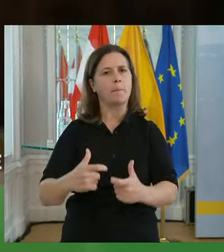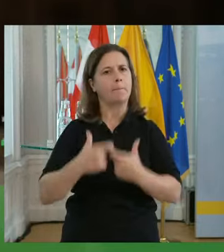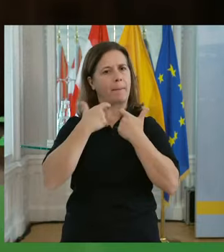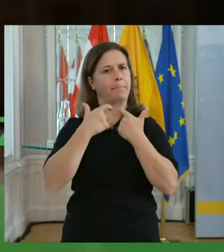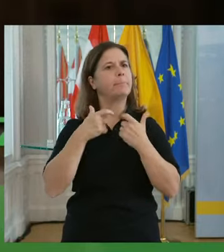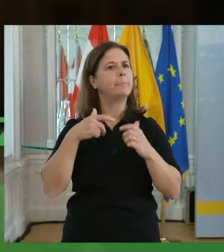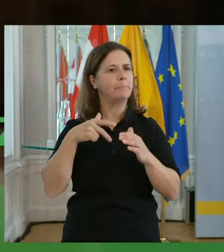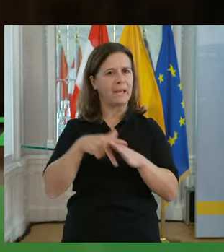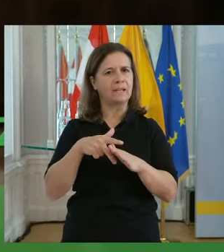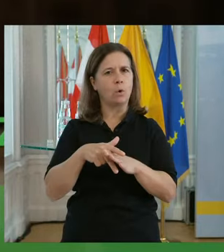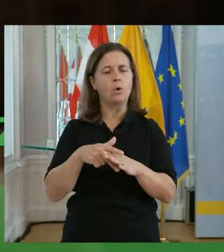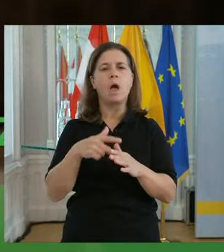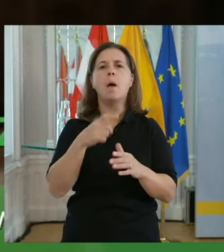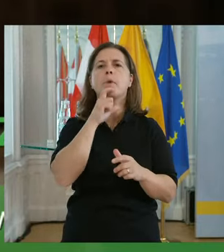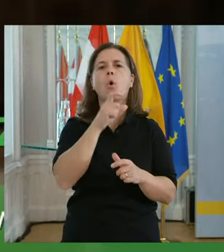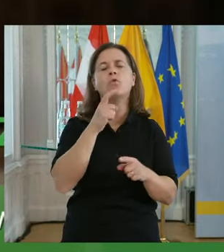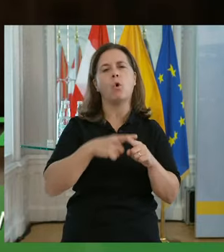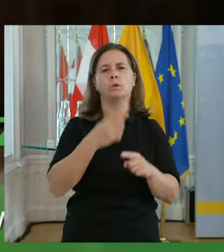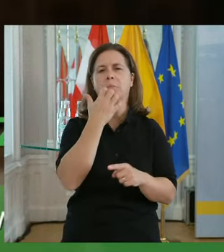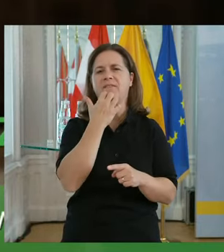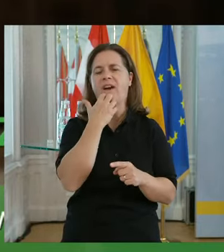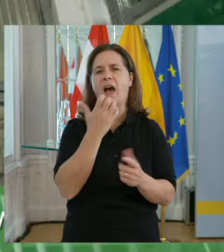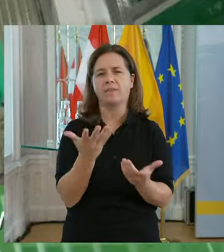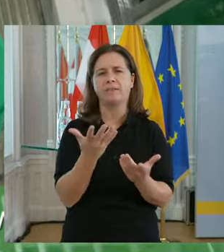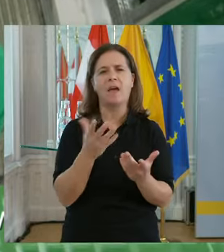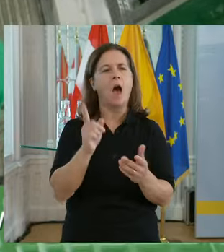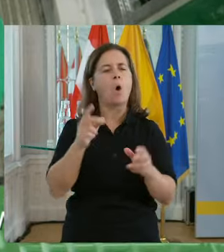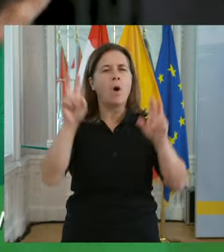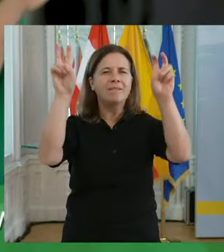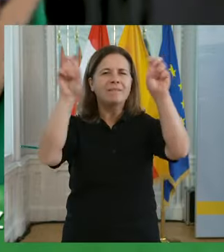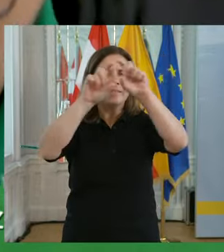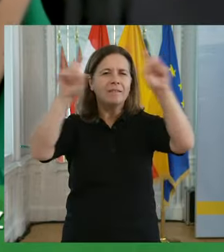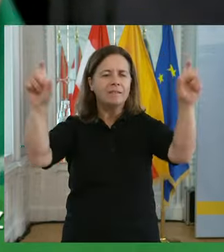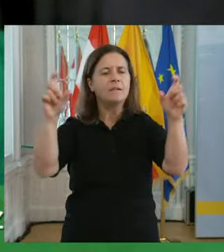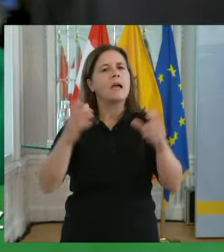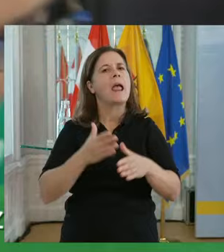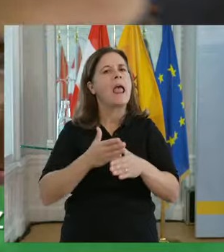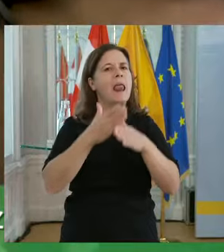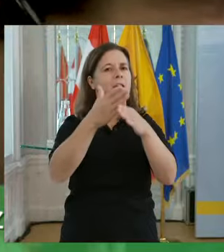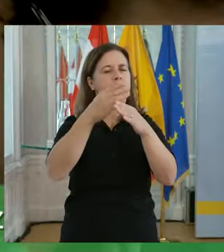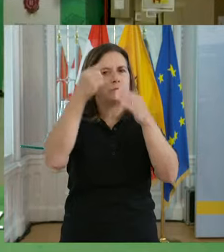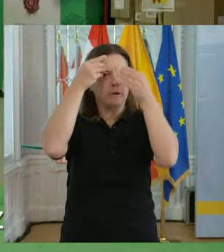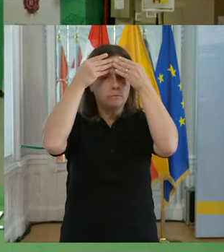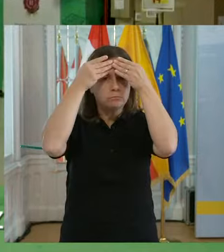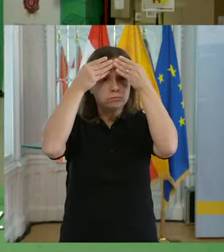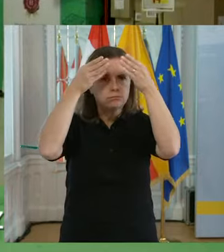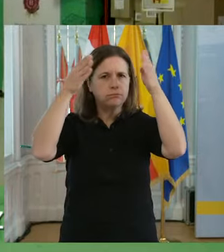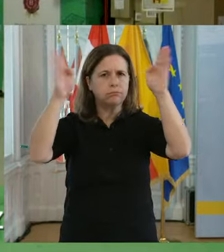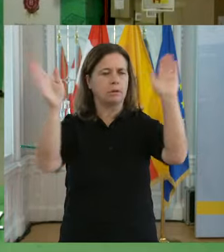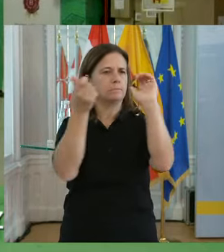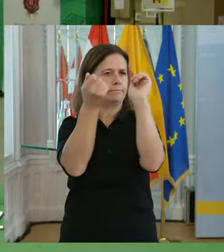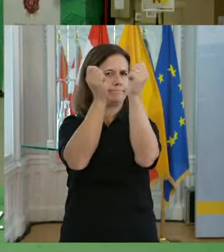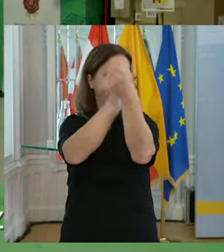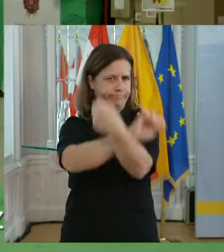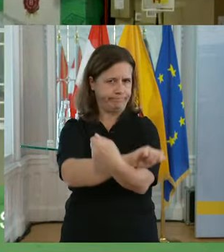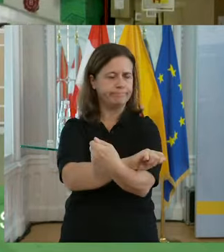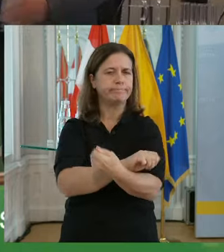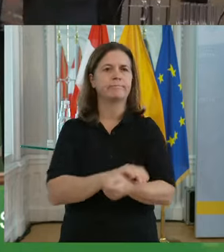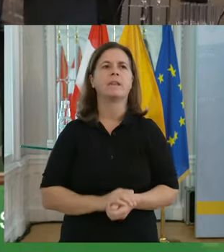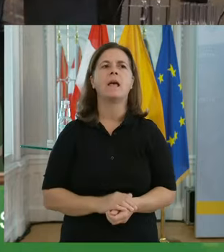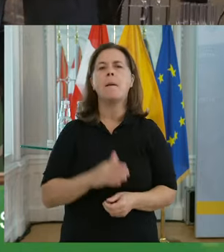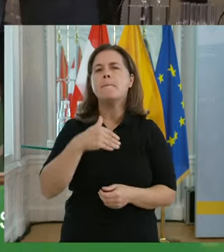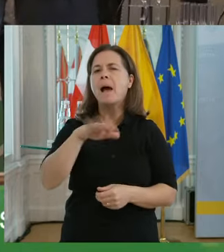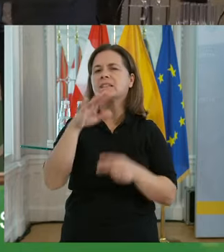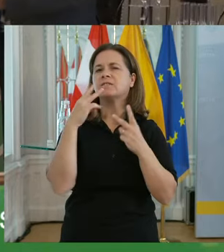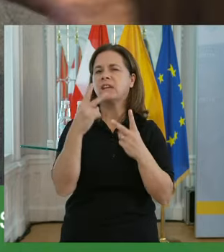im Berufsleben und im Privatleben. Und ich glaube, wenn man das ein bisschen als Schlagwort auch nimmt, dann hilft es auch in Mindset dementsprechend anders zu agieren. Ja, das